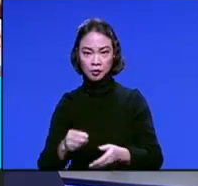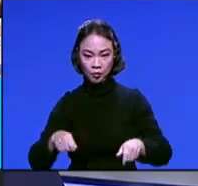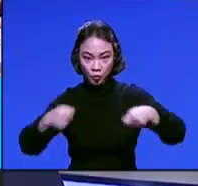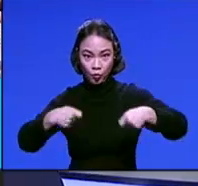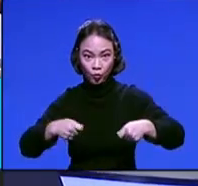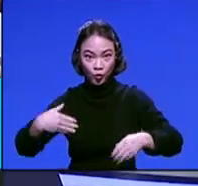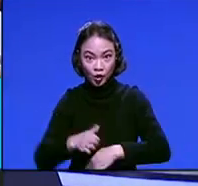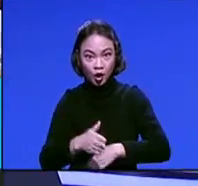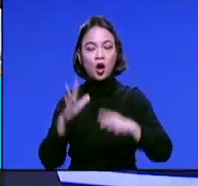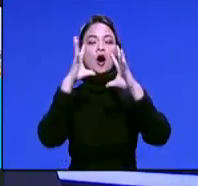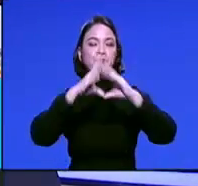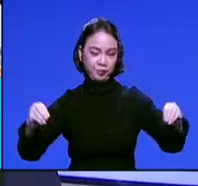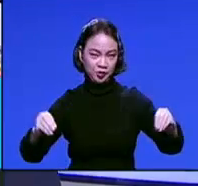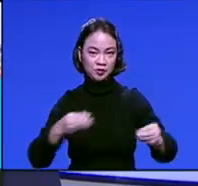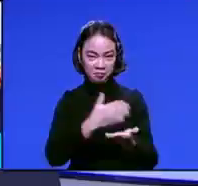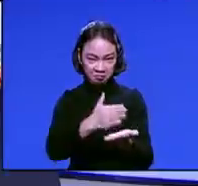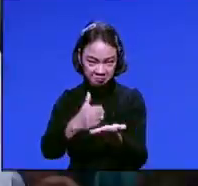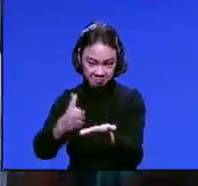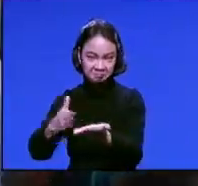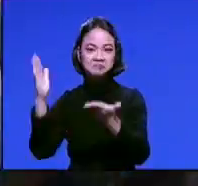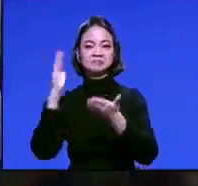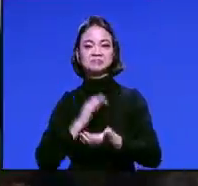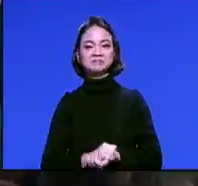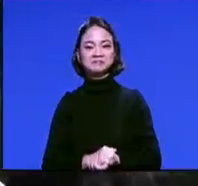laut ludes dibagikan.